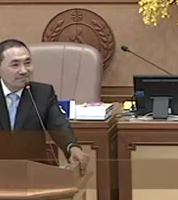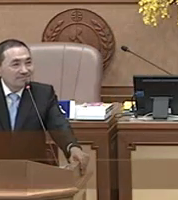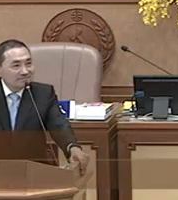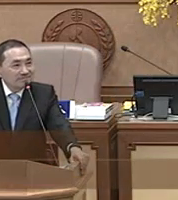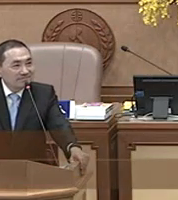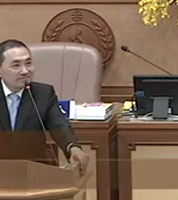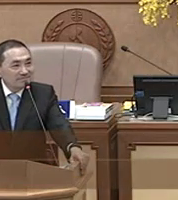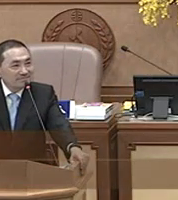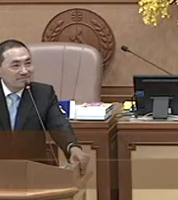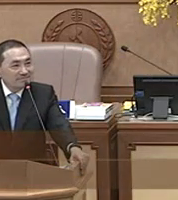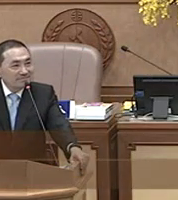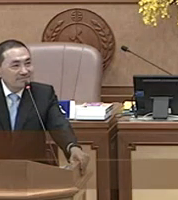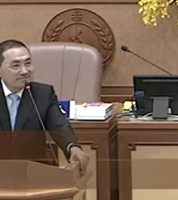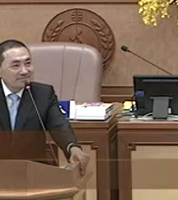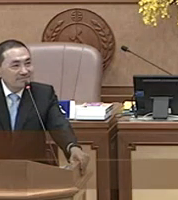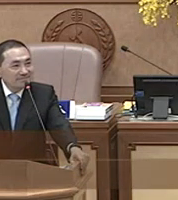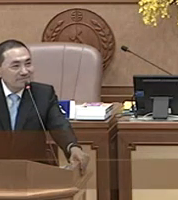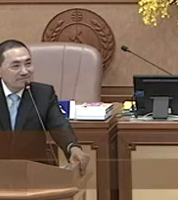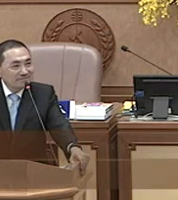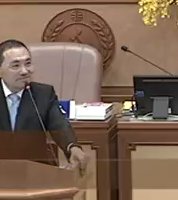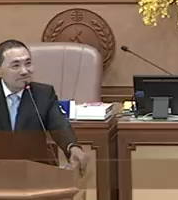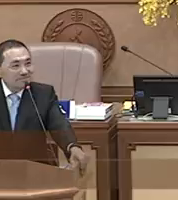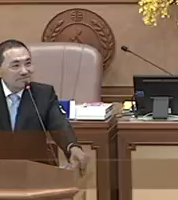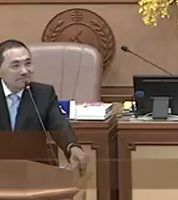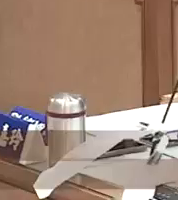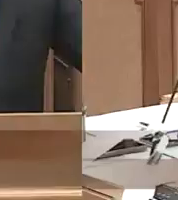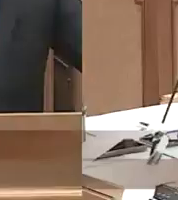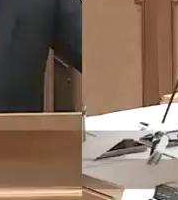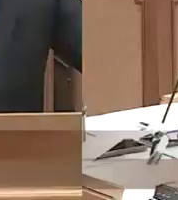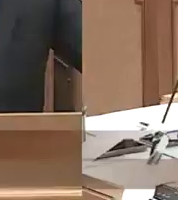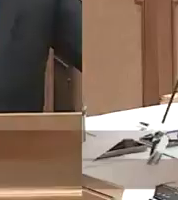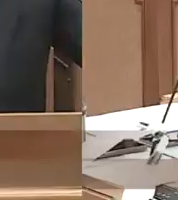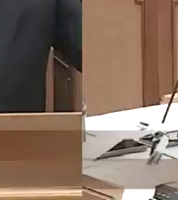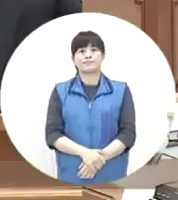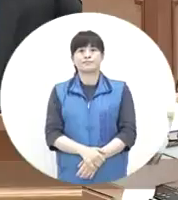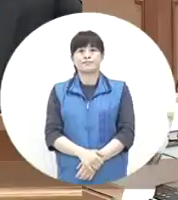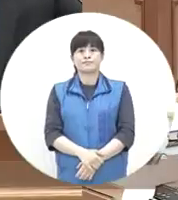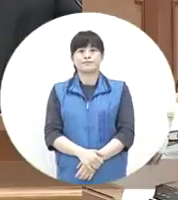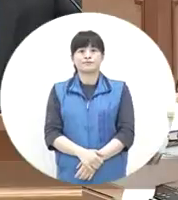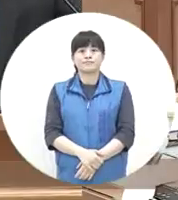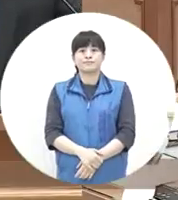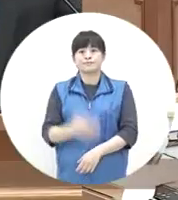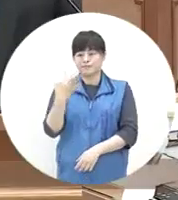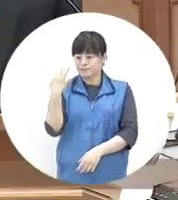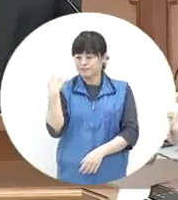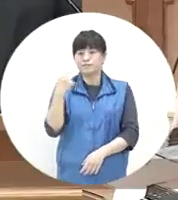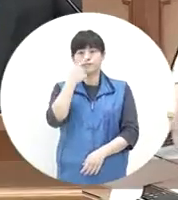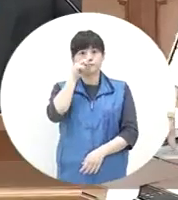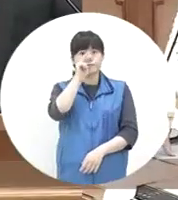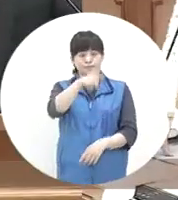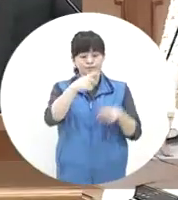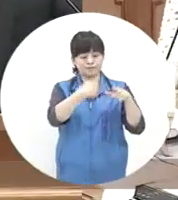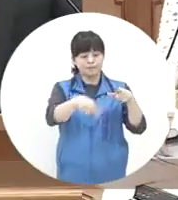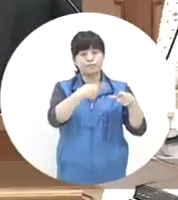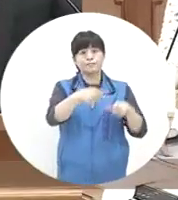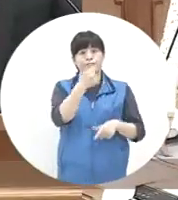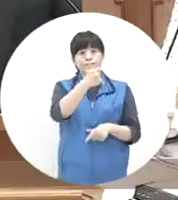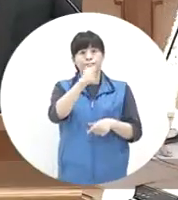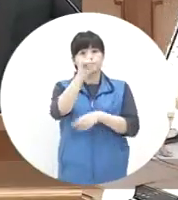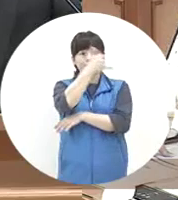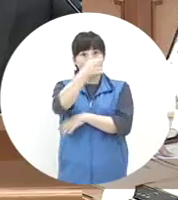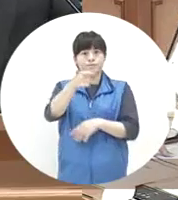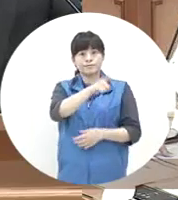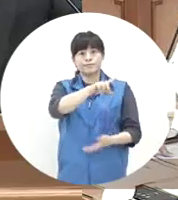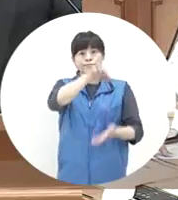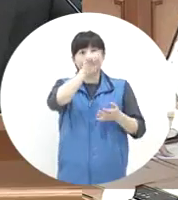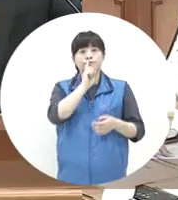啦吼，议员的职责就是要甲你监督，所以有一寡物件要甲你请教。 好，谢谢。 啊，前几天我看到叶元之叶议员吼，他在讲